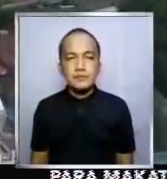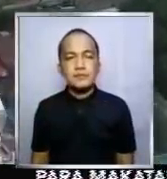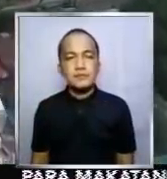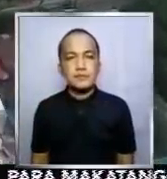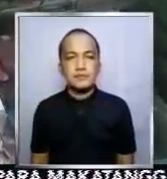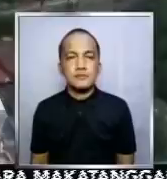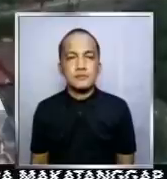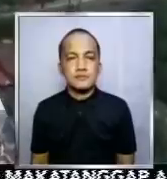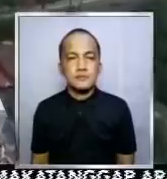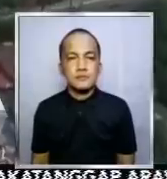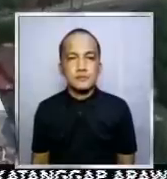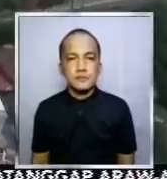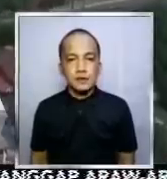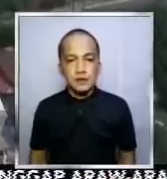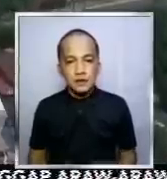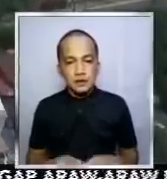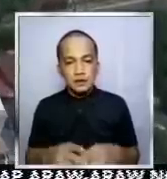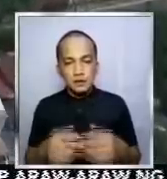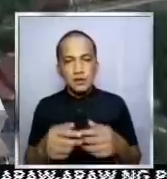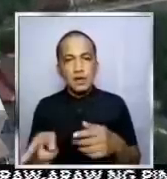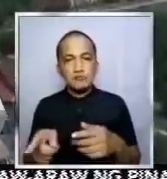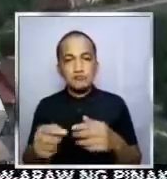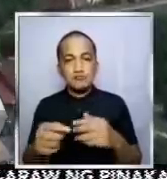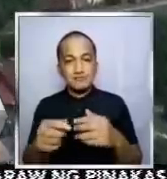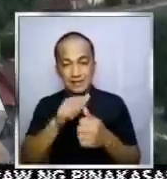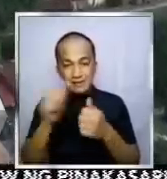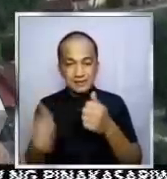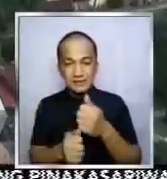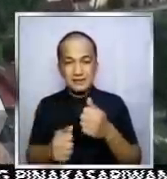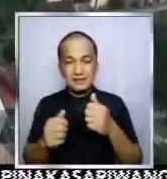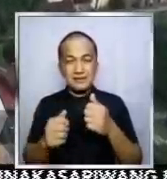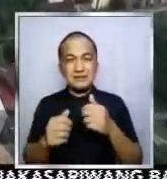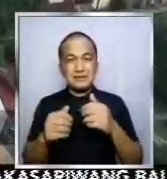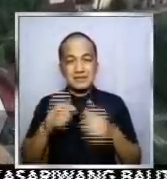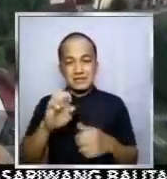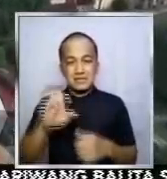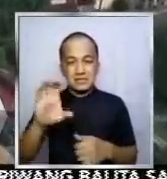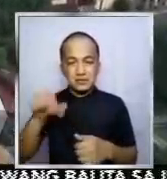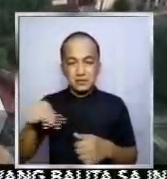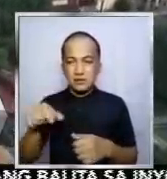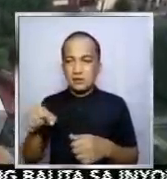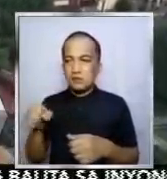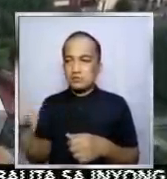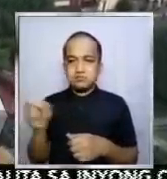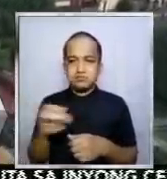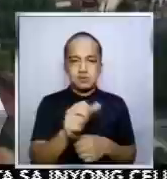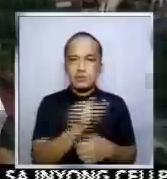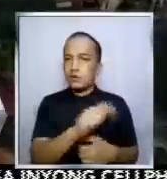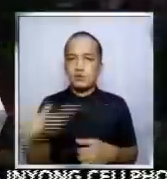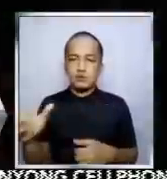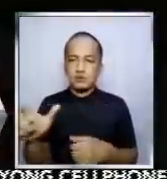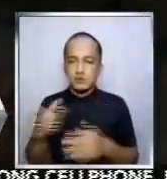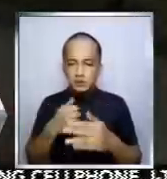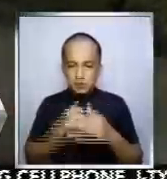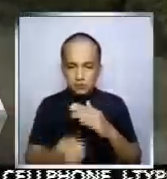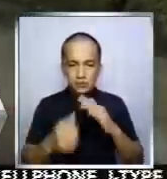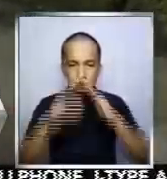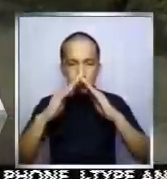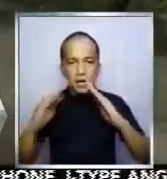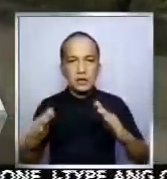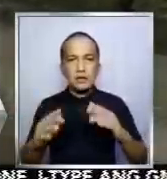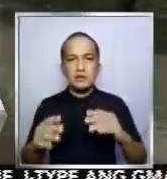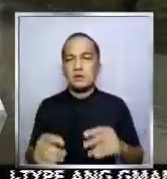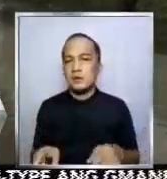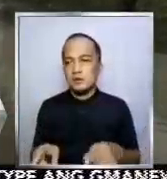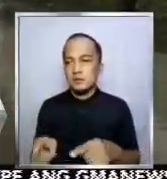Sa ilalim ng enhanced community quarantine, inatasan ang lahat na manatili sa loob ng kani-kanilang bahay. Pero di gaya ng marami na may mauuwi